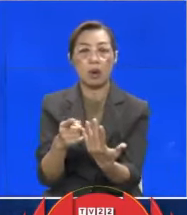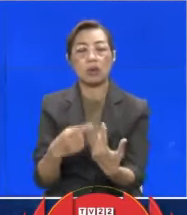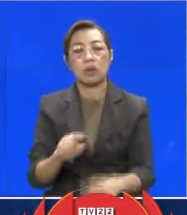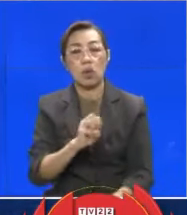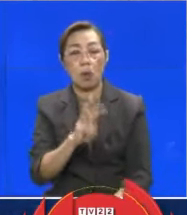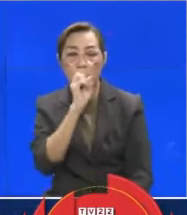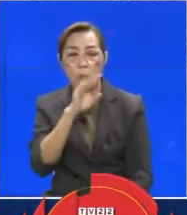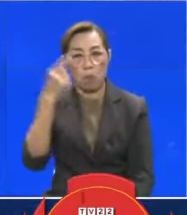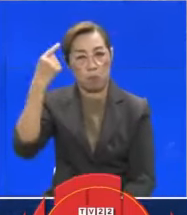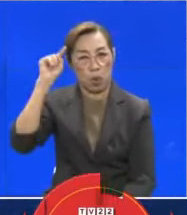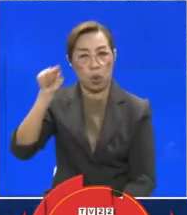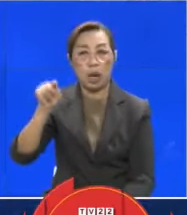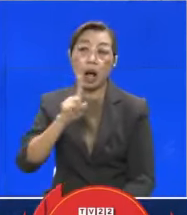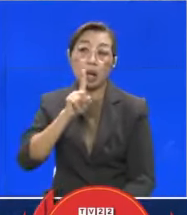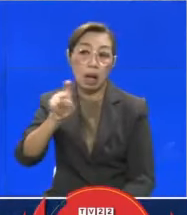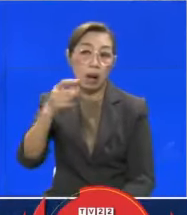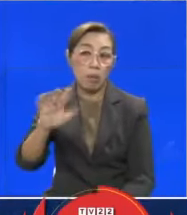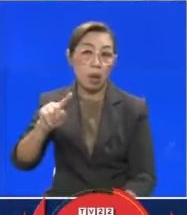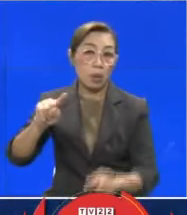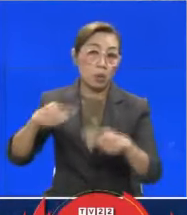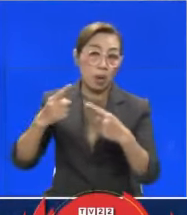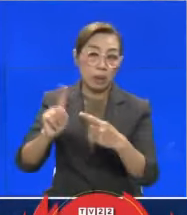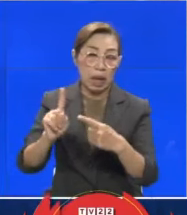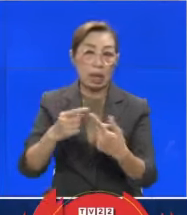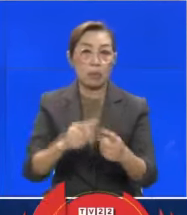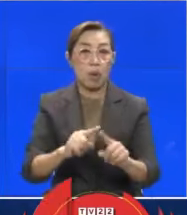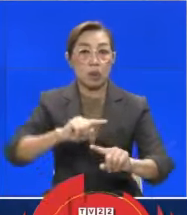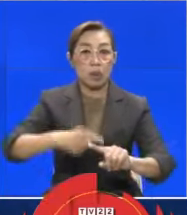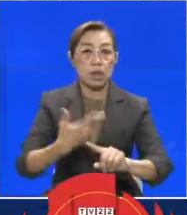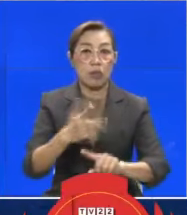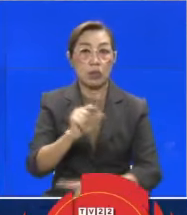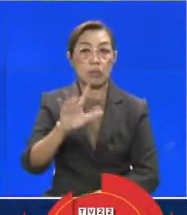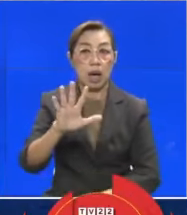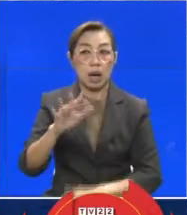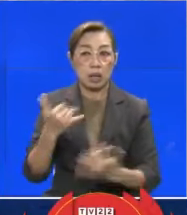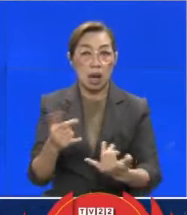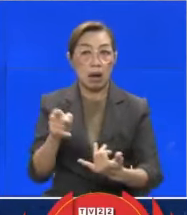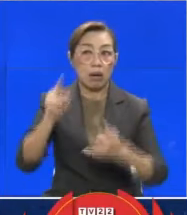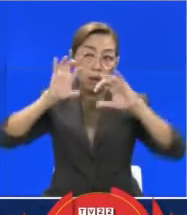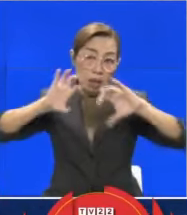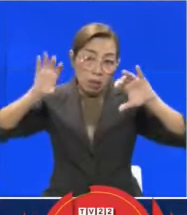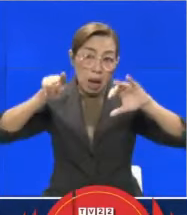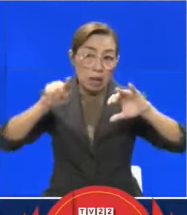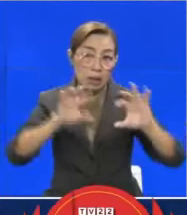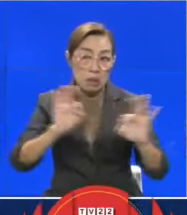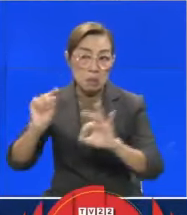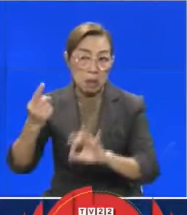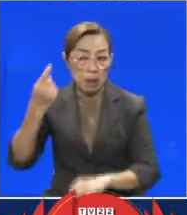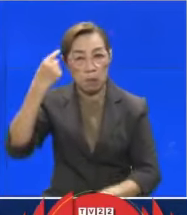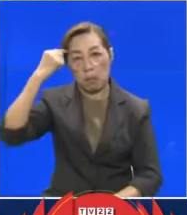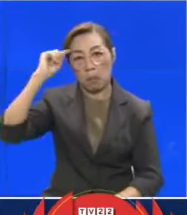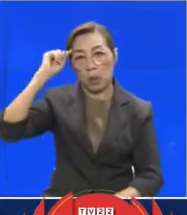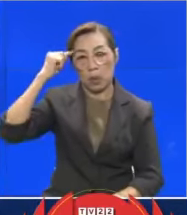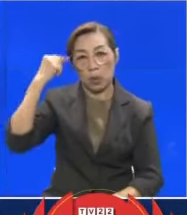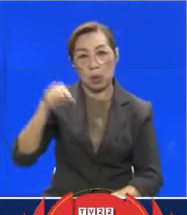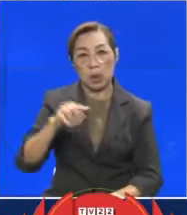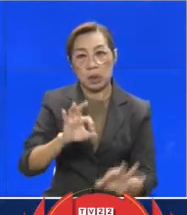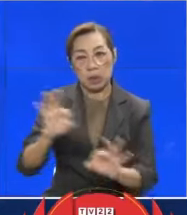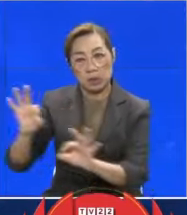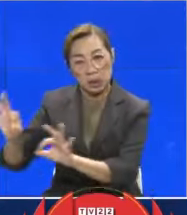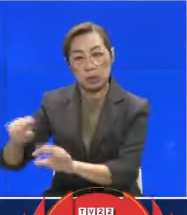ไม่ยืนยันยังไม่รู้เลยว่าจะอภิปรายกัน25มีนาคมนี้รัฐบาลจะเลื่อนหรือเปล่าจะเลื่อนไปจนสว.